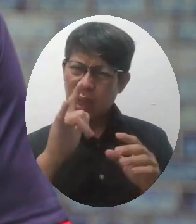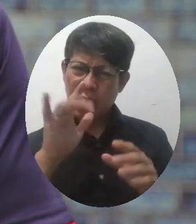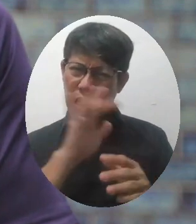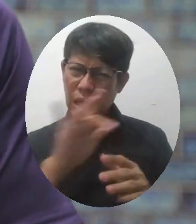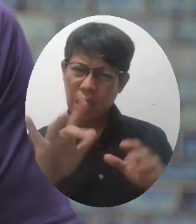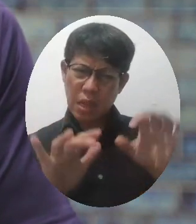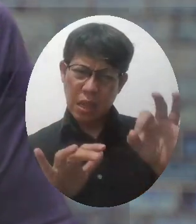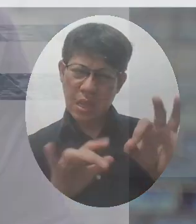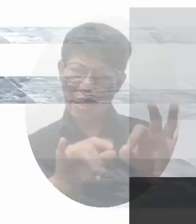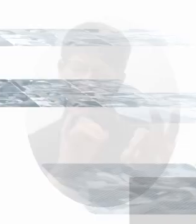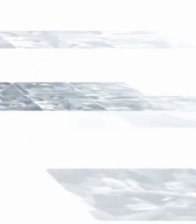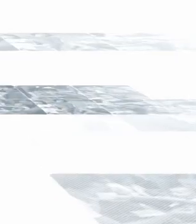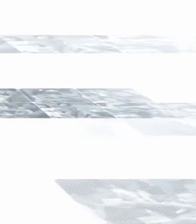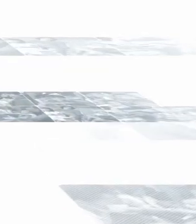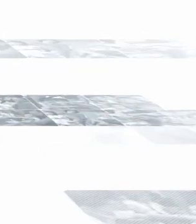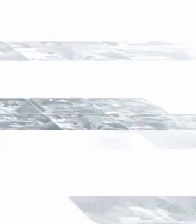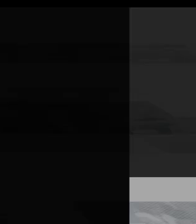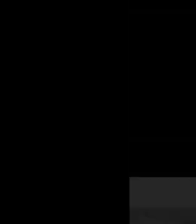Kapwa Ko Mahal Ko.